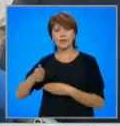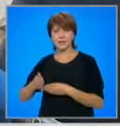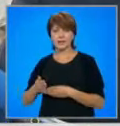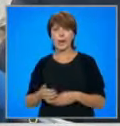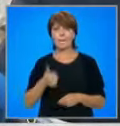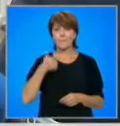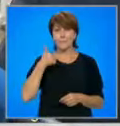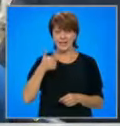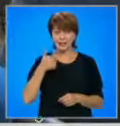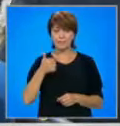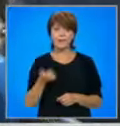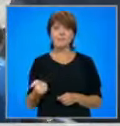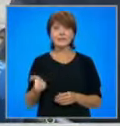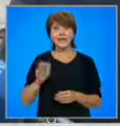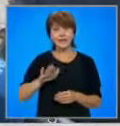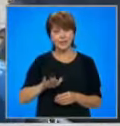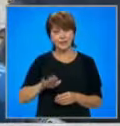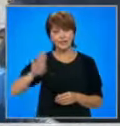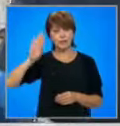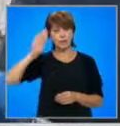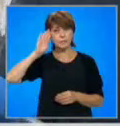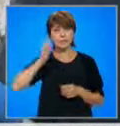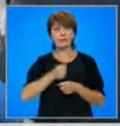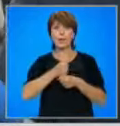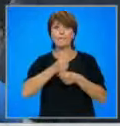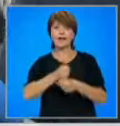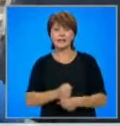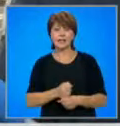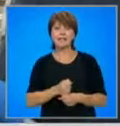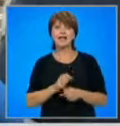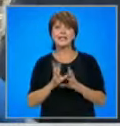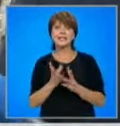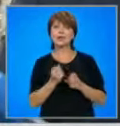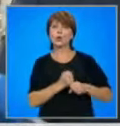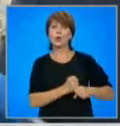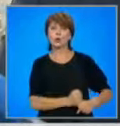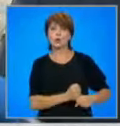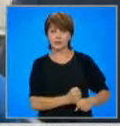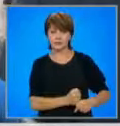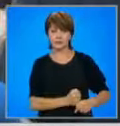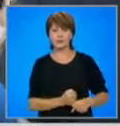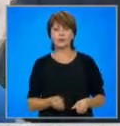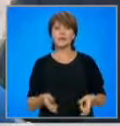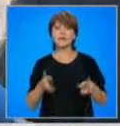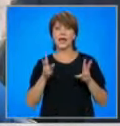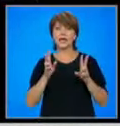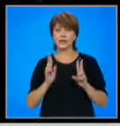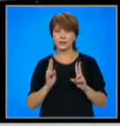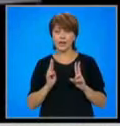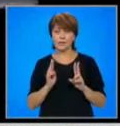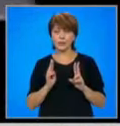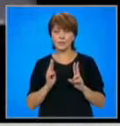БСП следва да изпълни мандата в съответствие с Конституцията и тълкователното решение на Конституционния